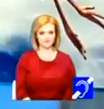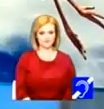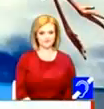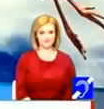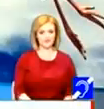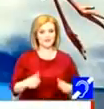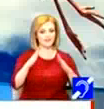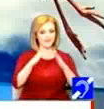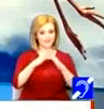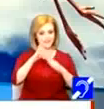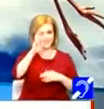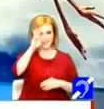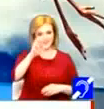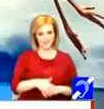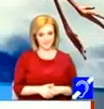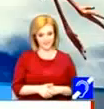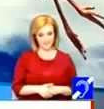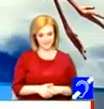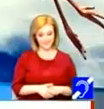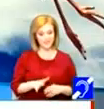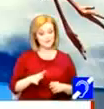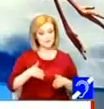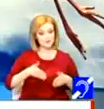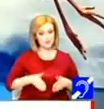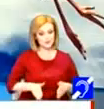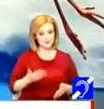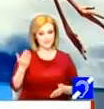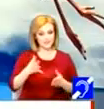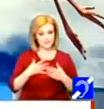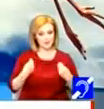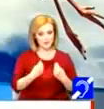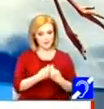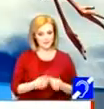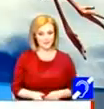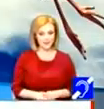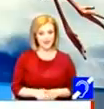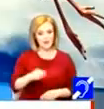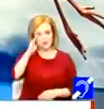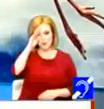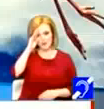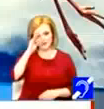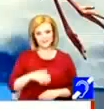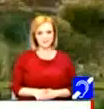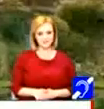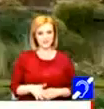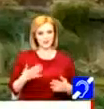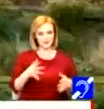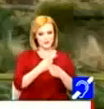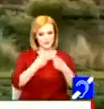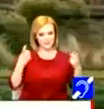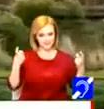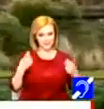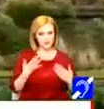Casa Regală a Marii Britanii numără din această dimineață un nou membru, Meghan Markle, ducesa de Sussex, a născut un băiețel. Anunțul a fost făcut